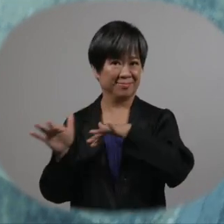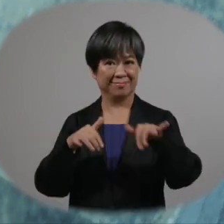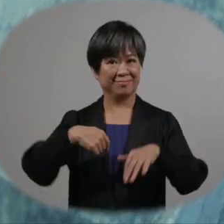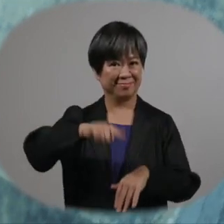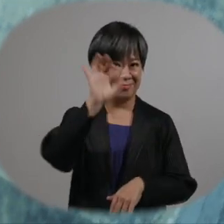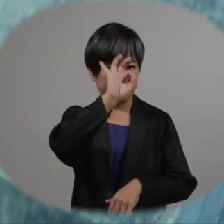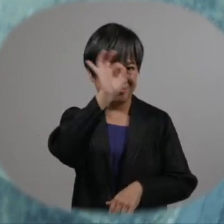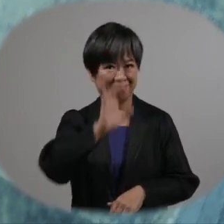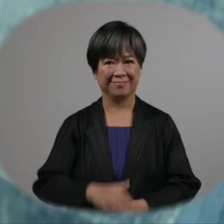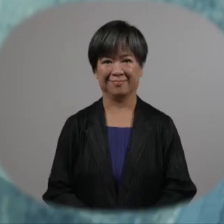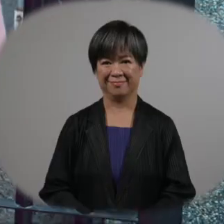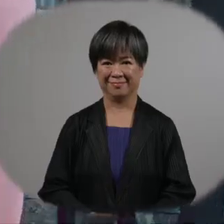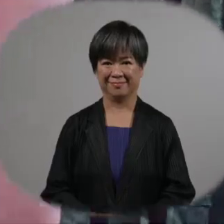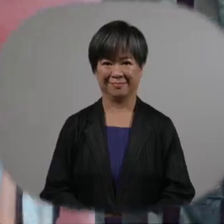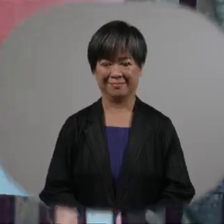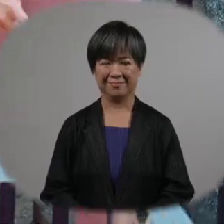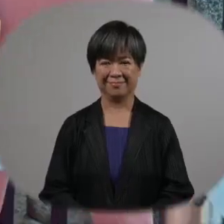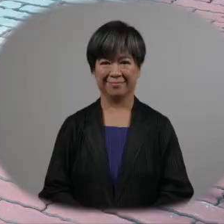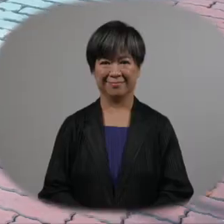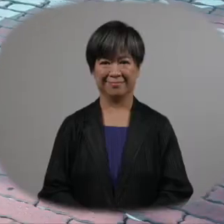出发去寻找他吧。